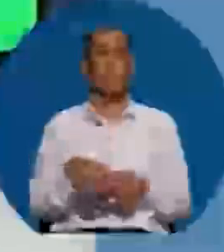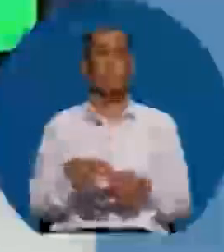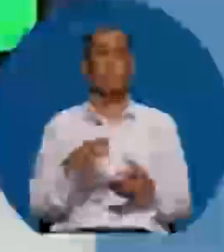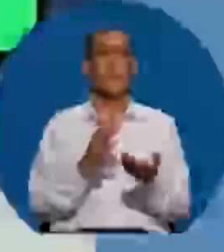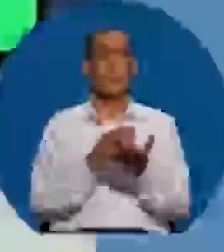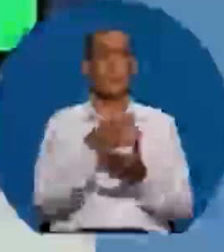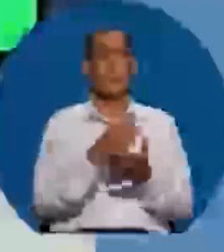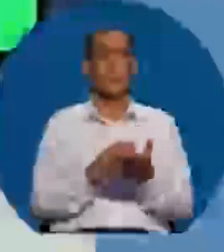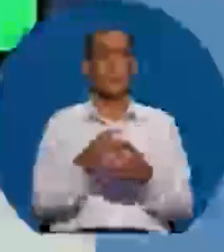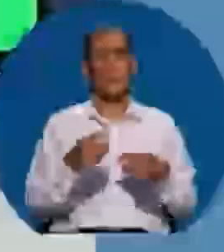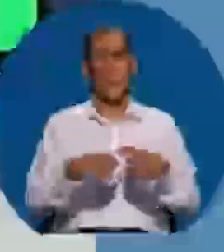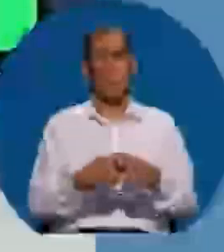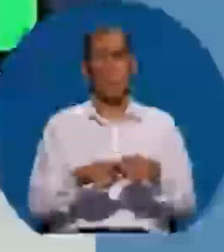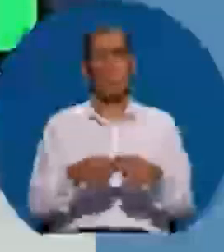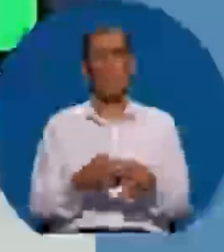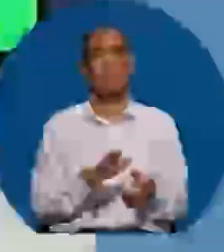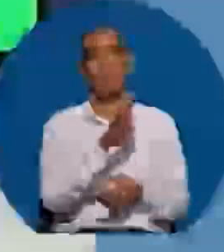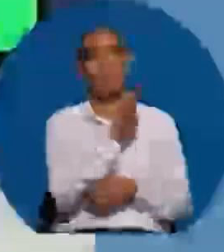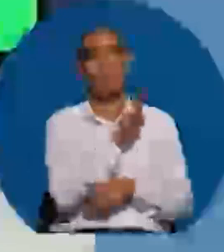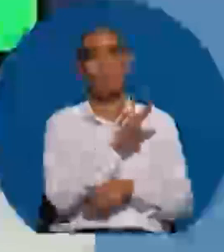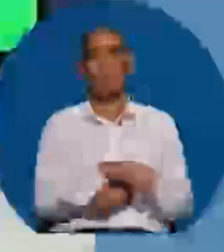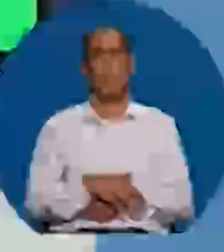нанның ислену технологиясы еді.